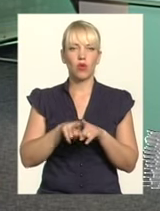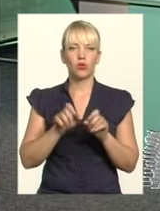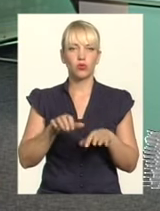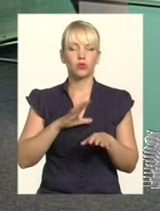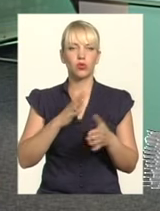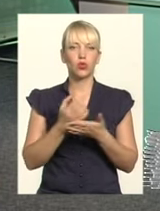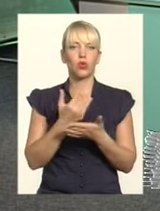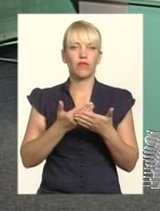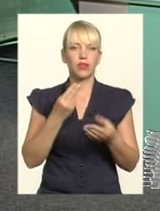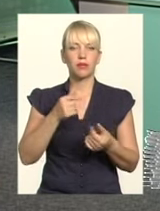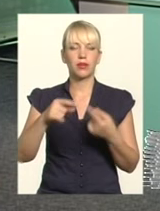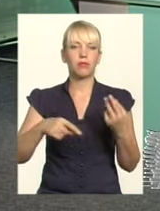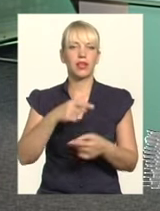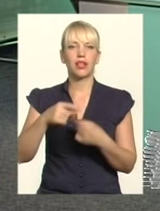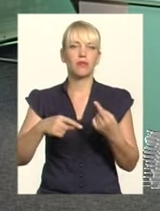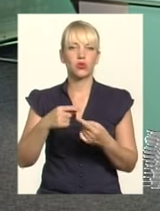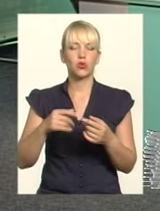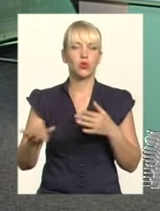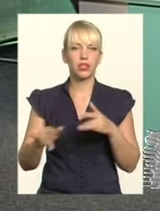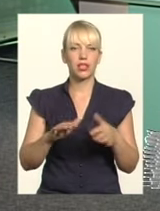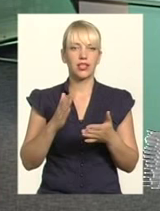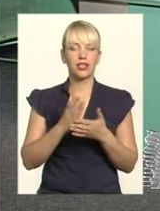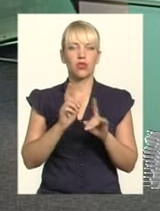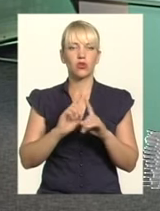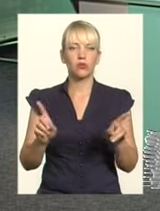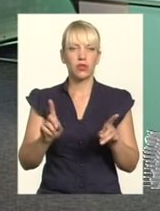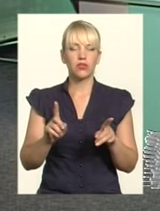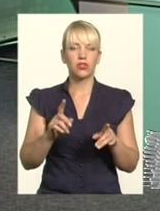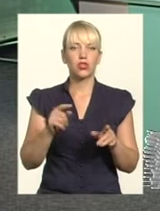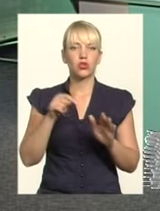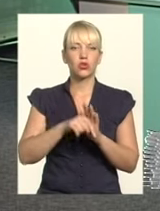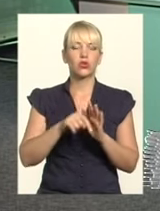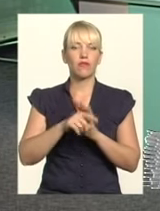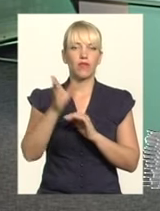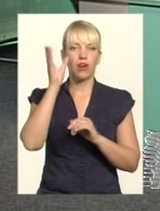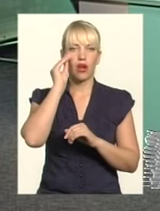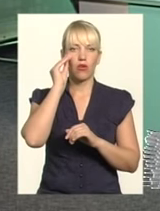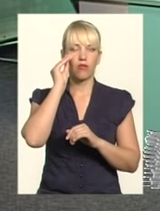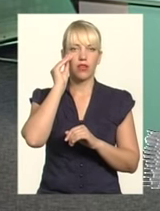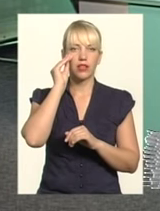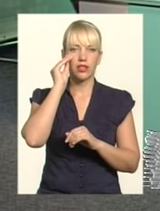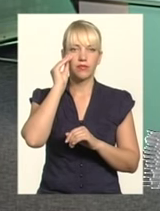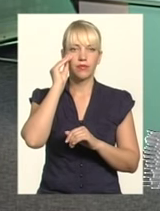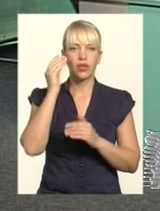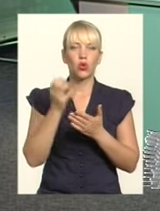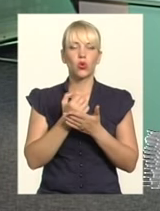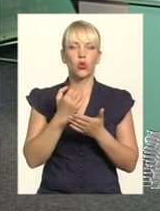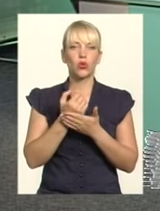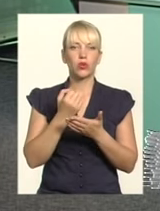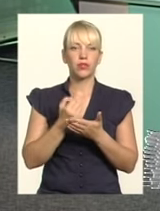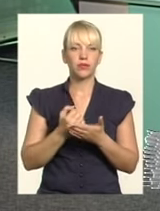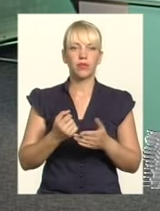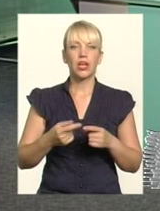доходи від підприємницької діяльності. Є відповідні особливості стосовно врахування в дохід, значить, доходів від підприємницької